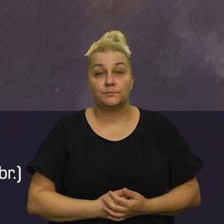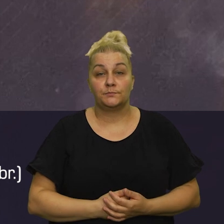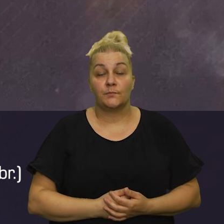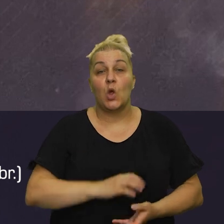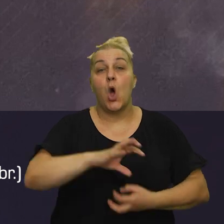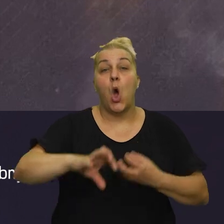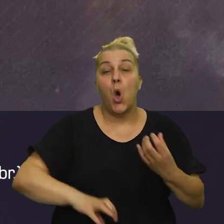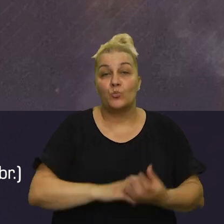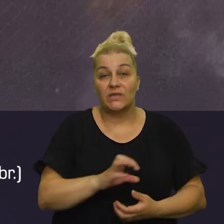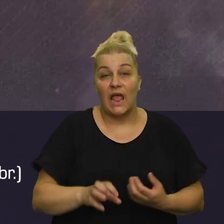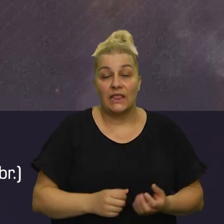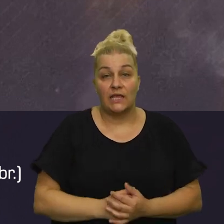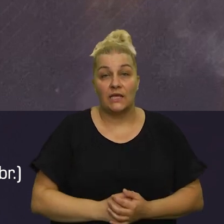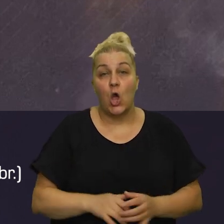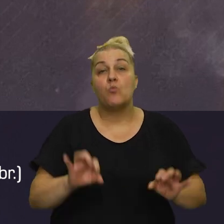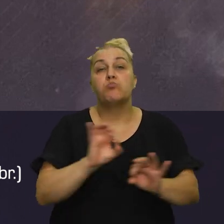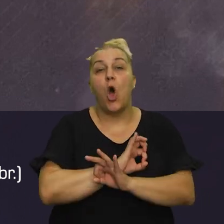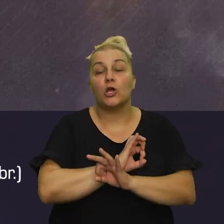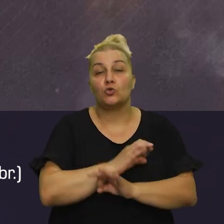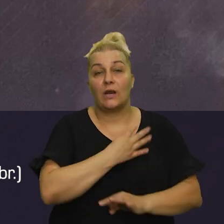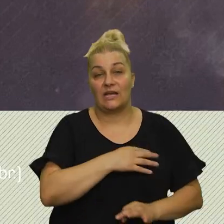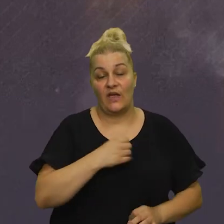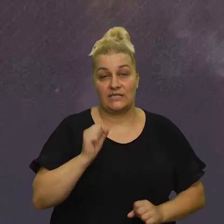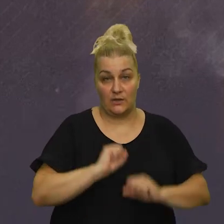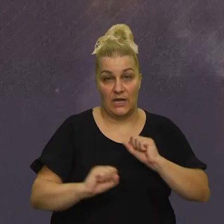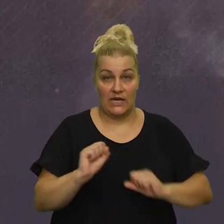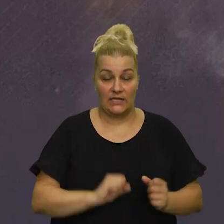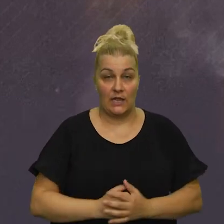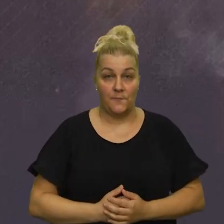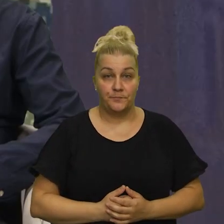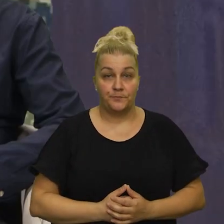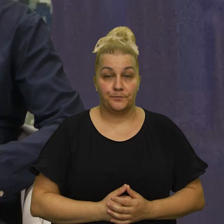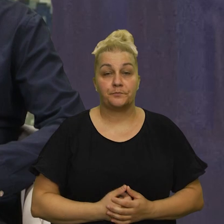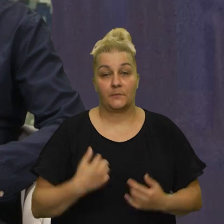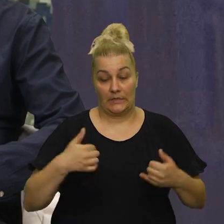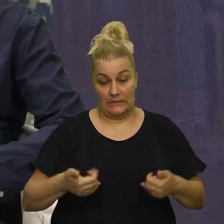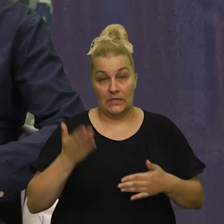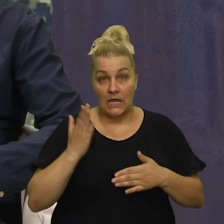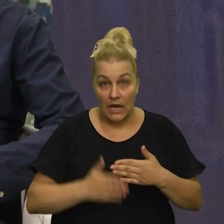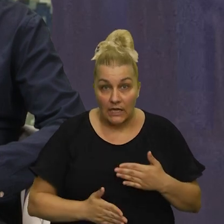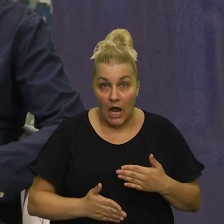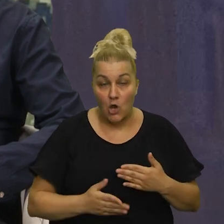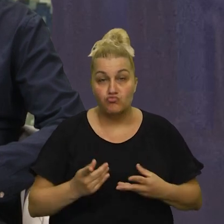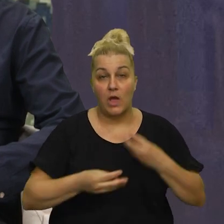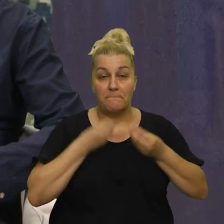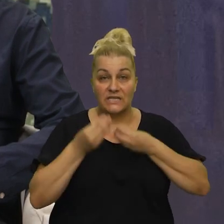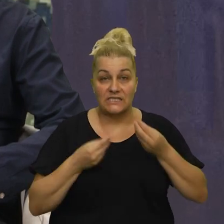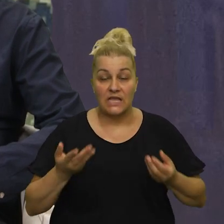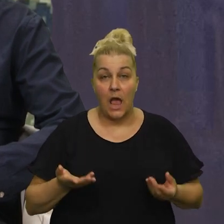i obitelji poginulih hrvatskih branitelja. Da, evo, na samom smo kraju